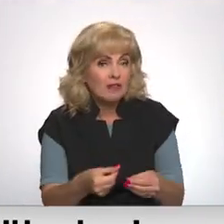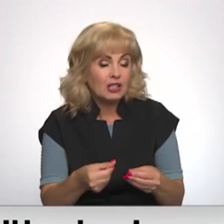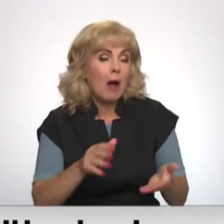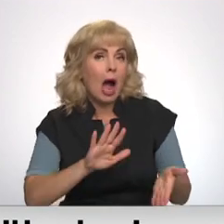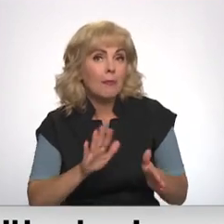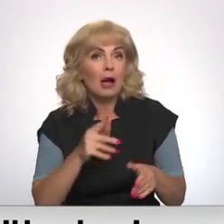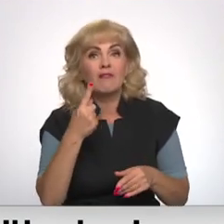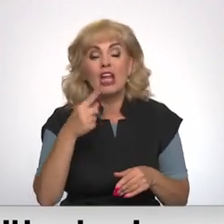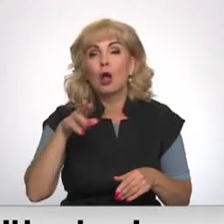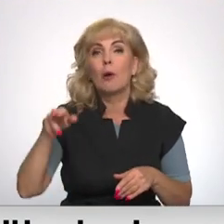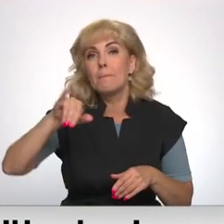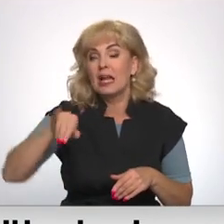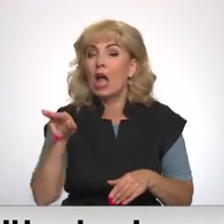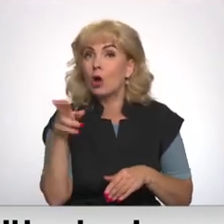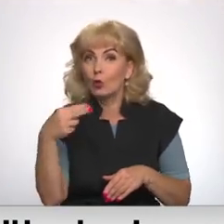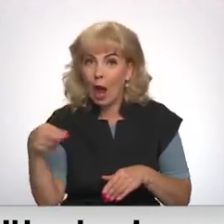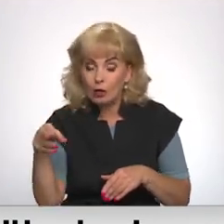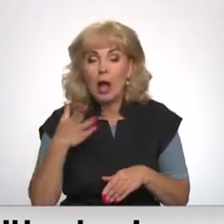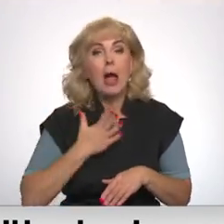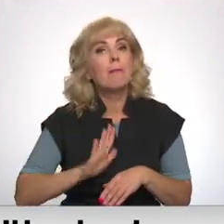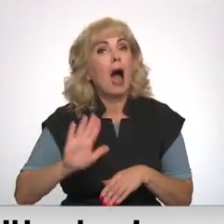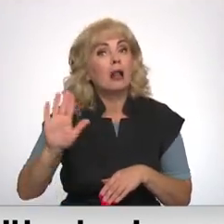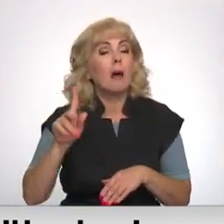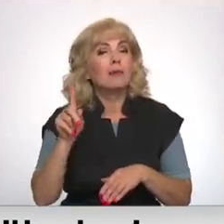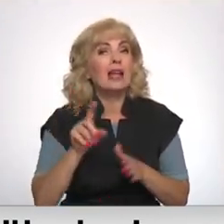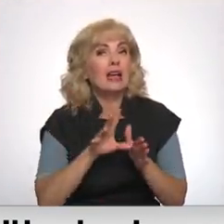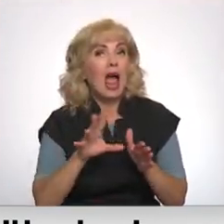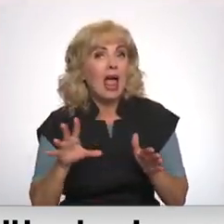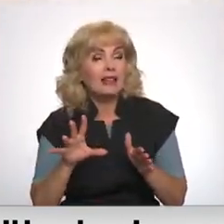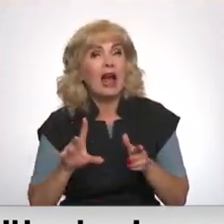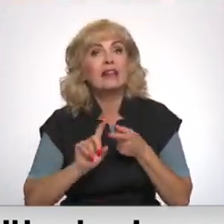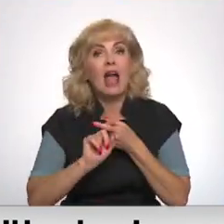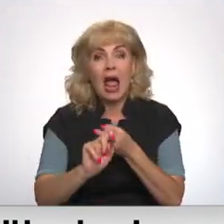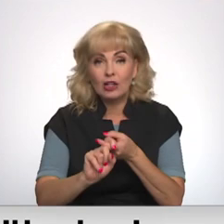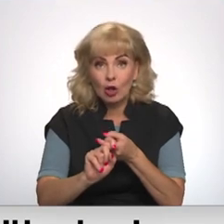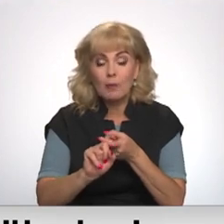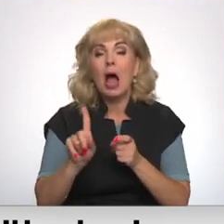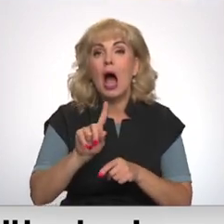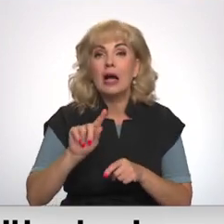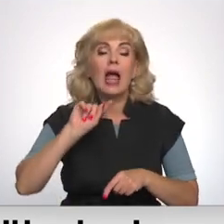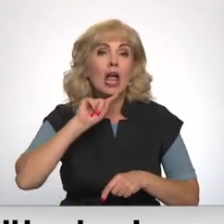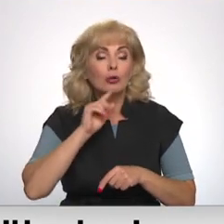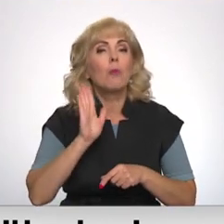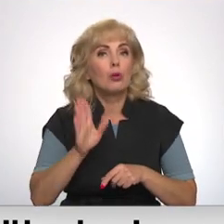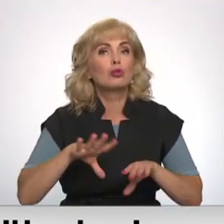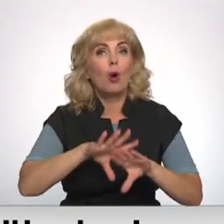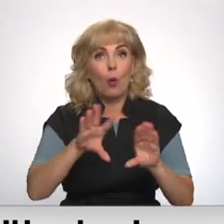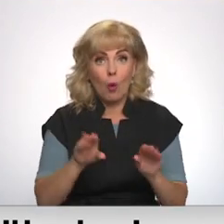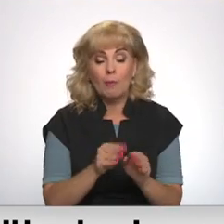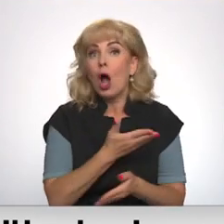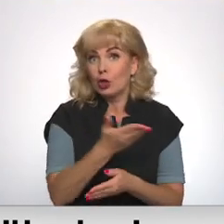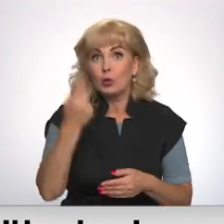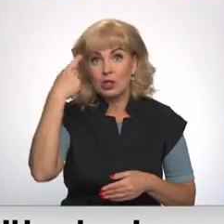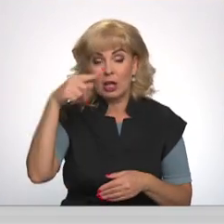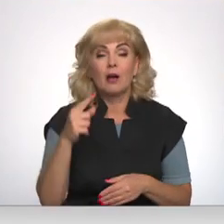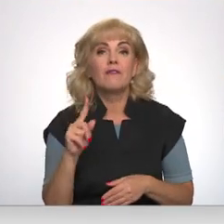apmēram 1 miljārdu eiro. Tas nāks par labu ne tikai enerģētiskai neatkarībai, bet arī ekonomikai kopumā. Jūs varat iedomāties, 1